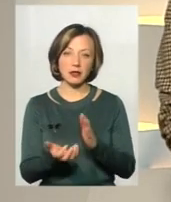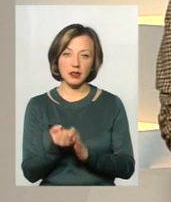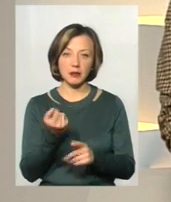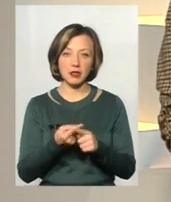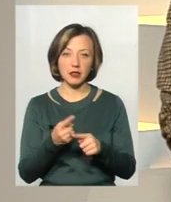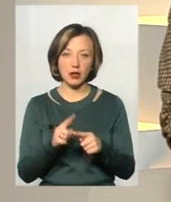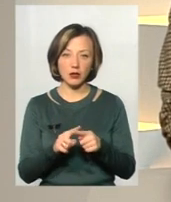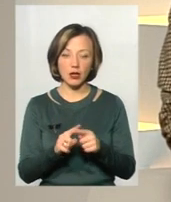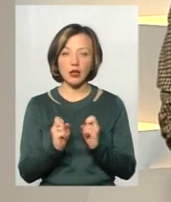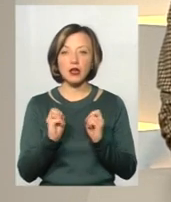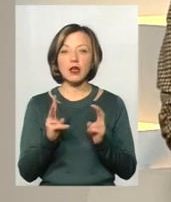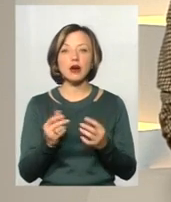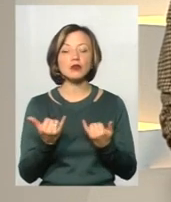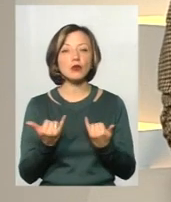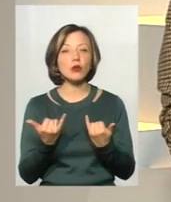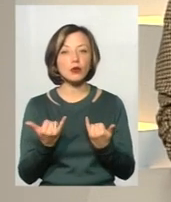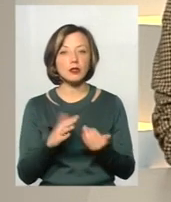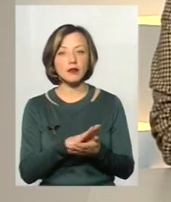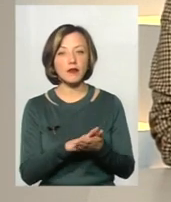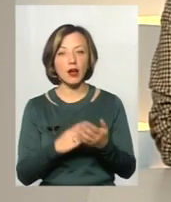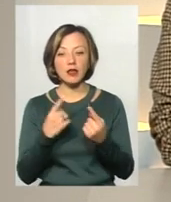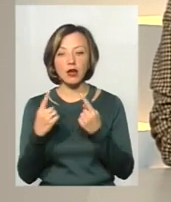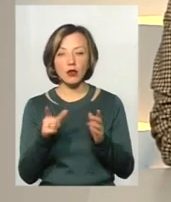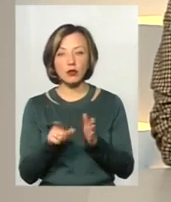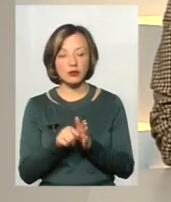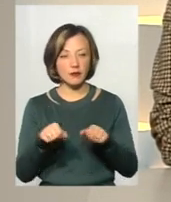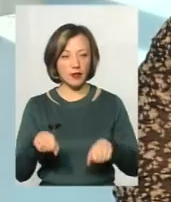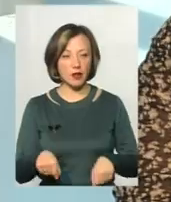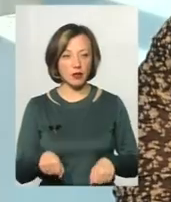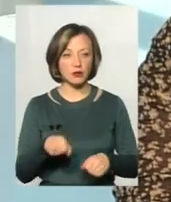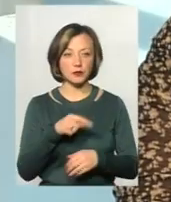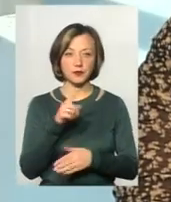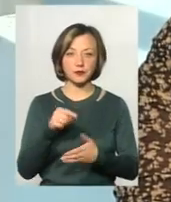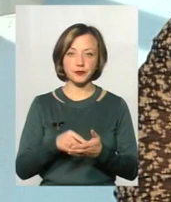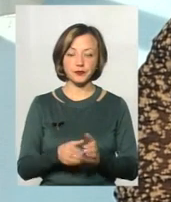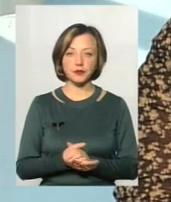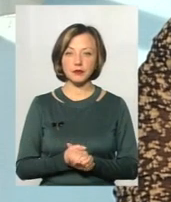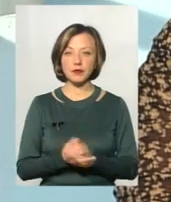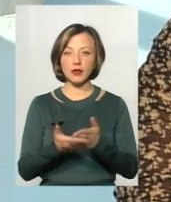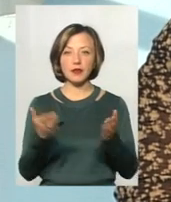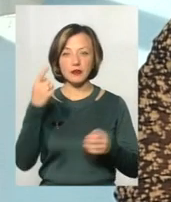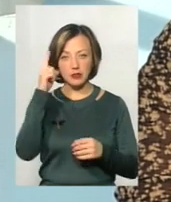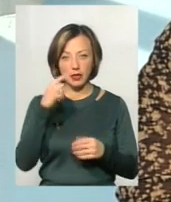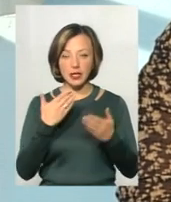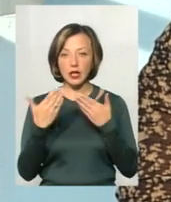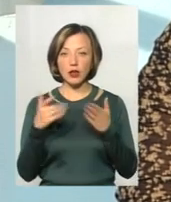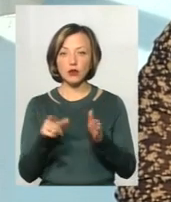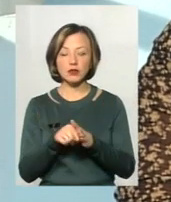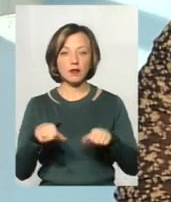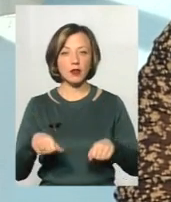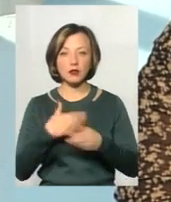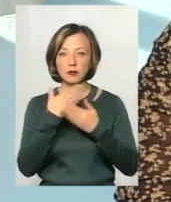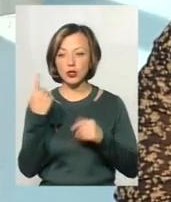А як сьогодні триває діалог з владою? Ви знаєте, поки що діалогу з владою немає. Ми тиждень